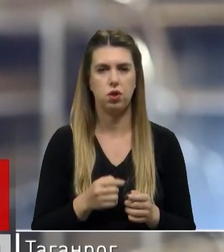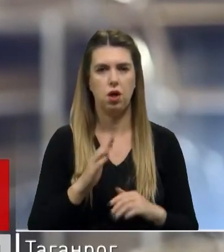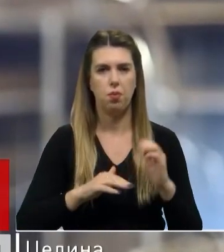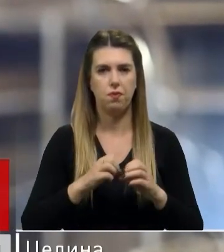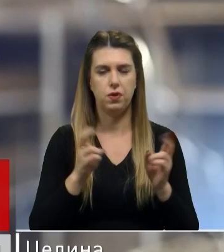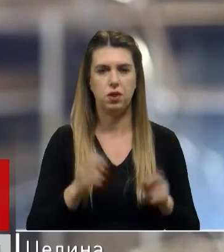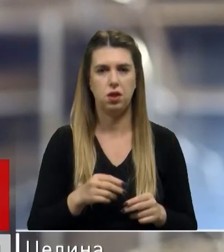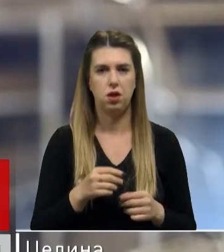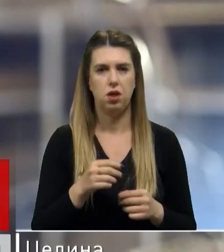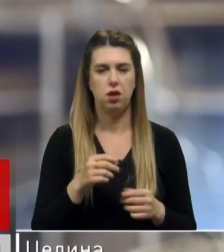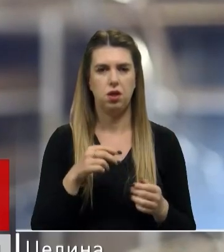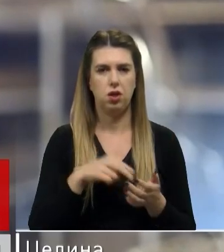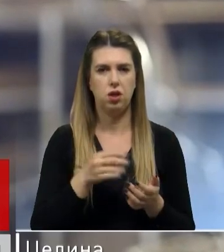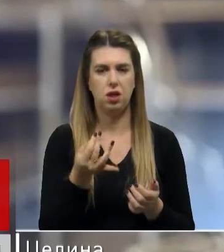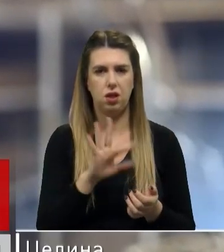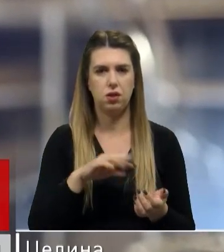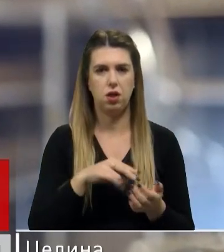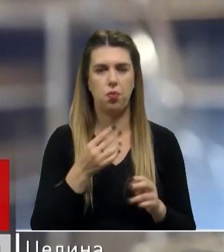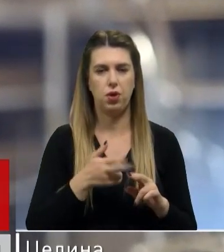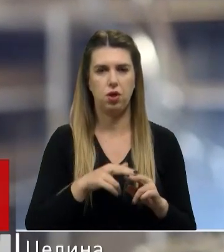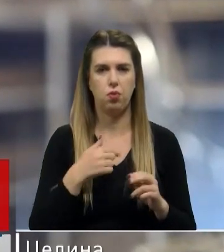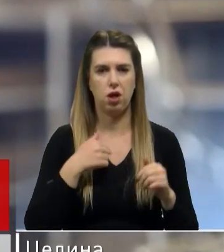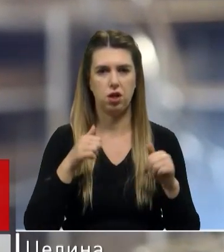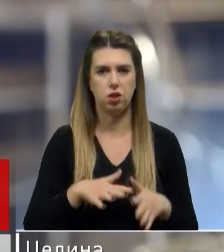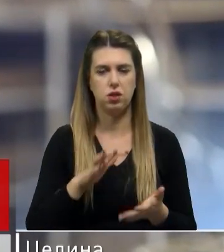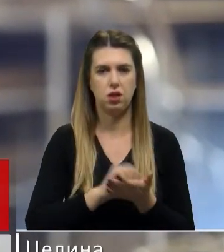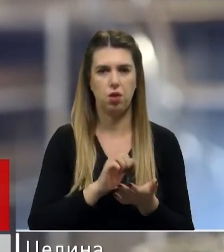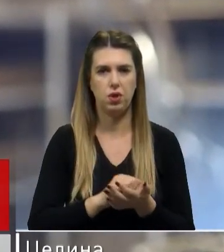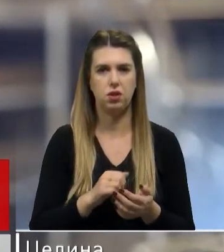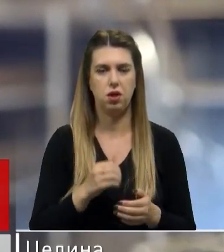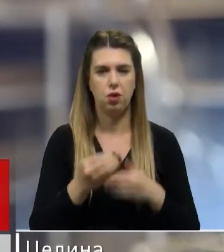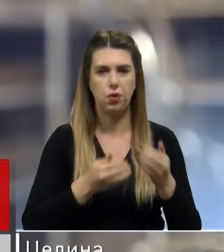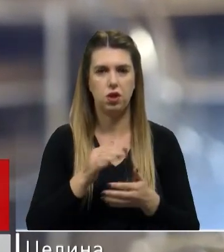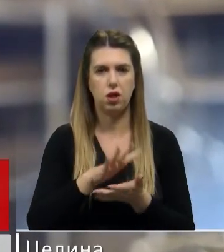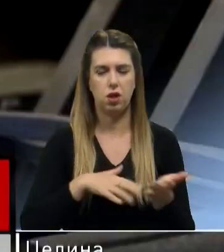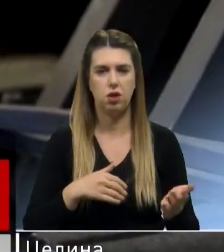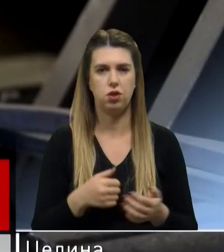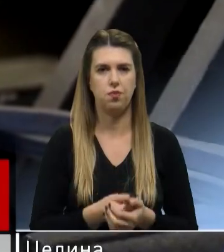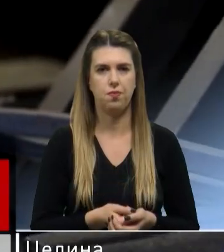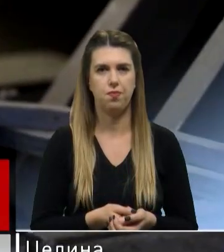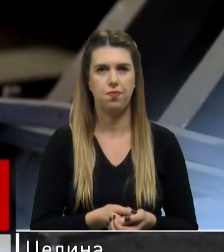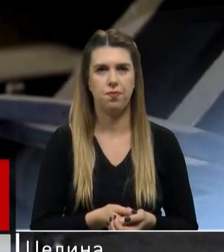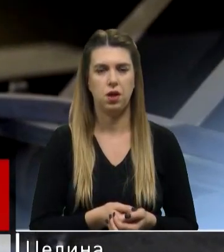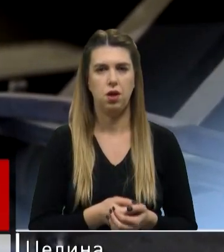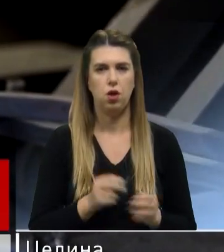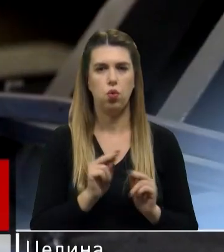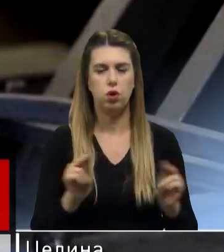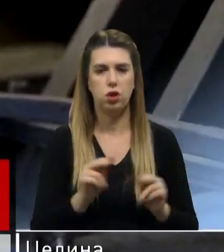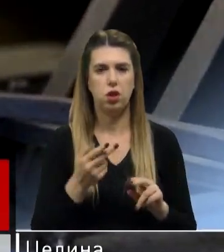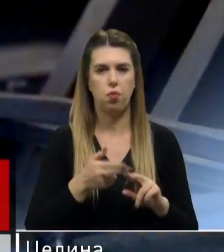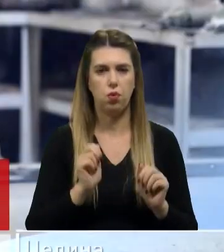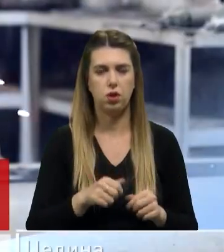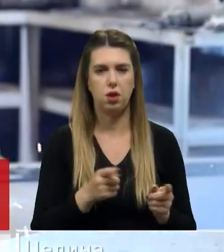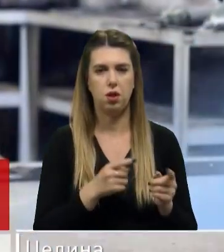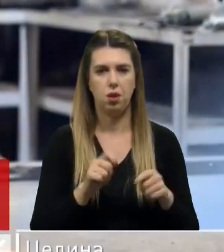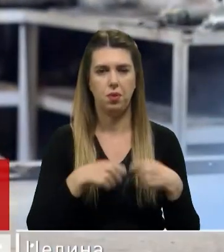профессия стала не очень интересная, поэтому я стал более продвигаться к этой профессии. Учителя, который мог бы